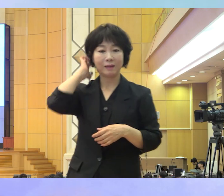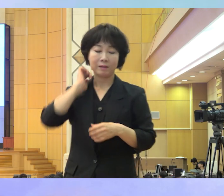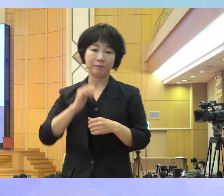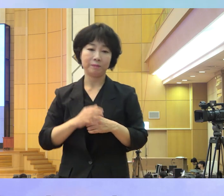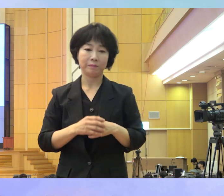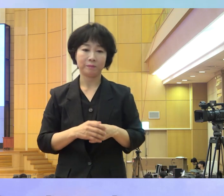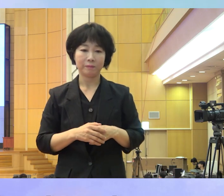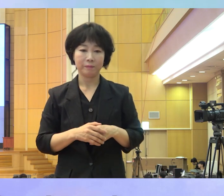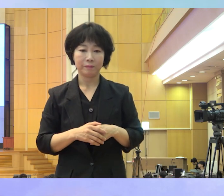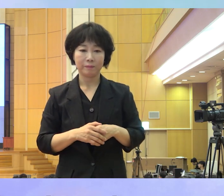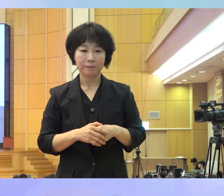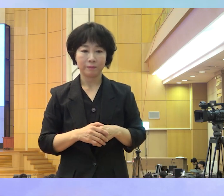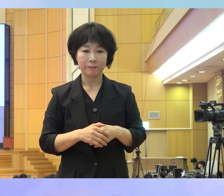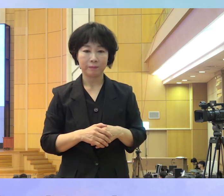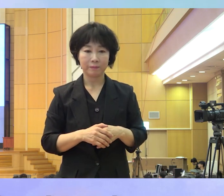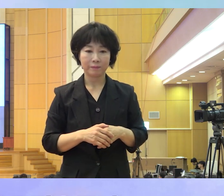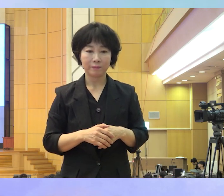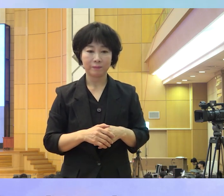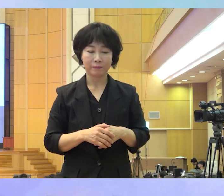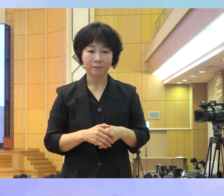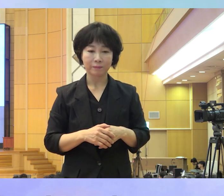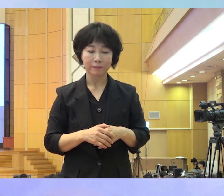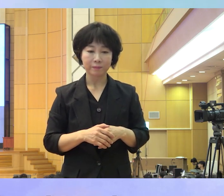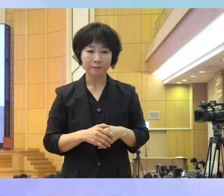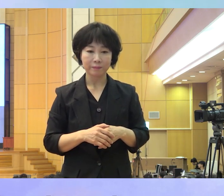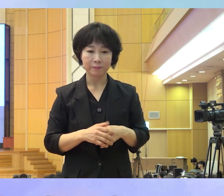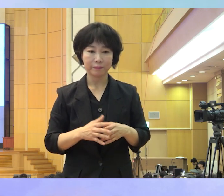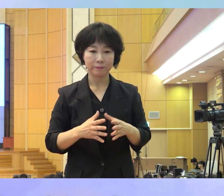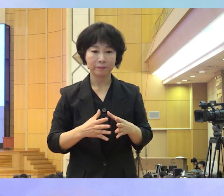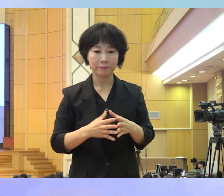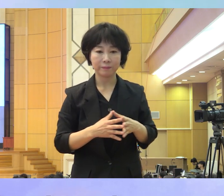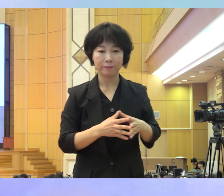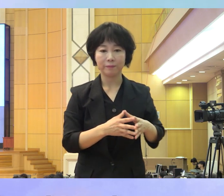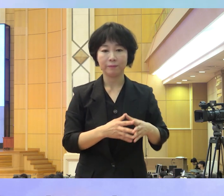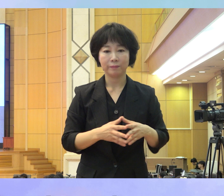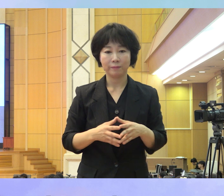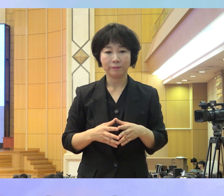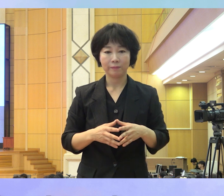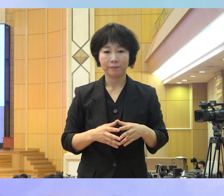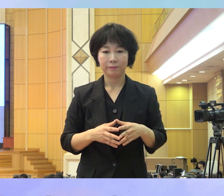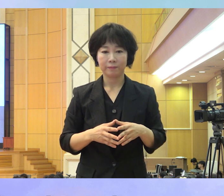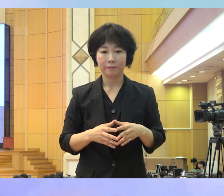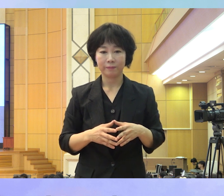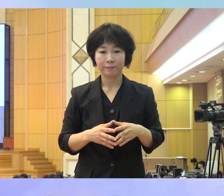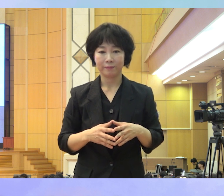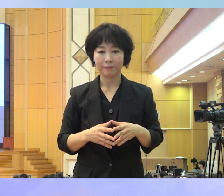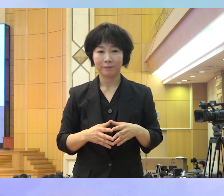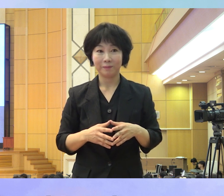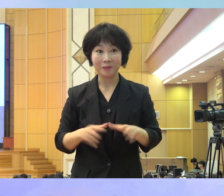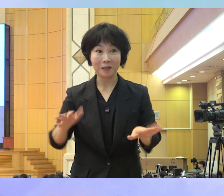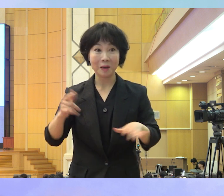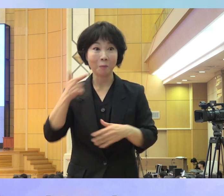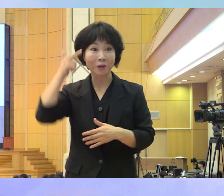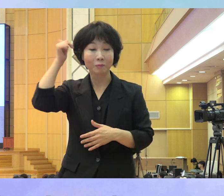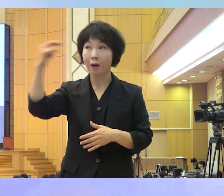목사님에게 조금 관심만 받아도 그냥 너무 좋아라는 분들이 많은데 아니에요?